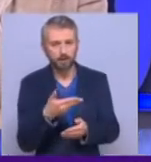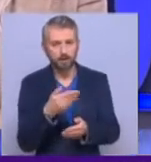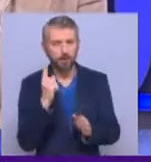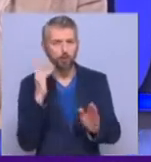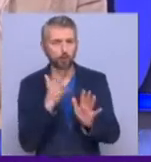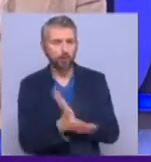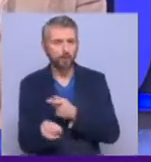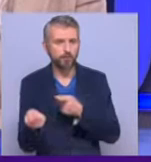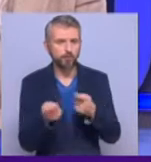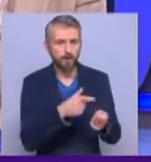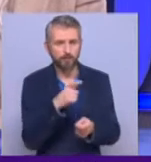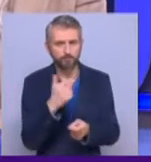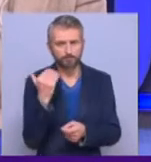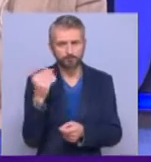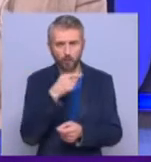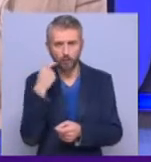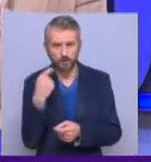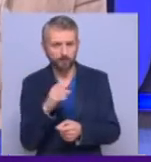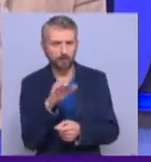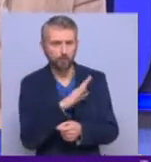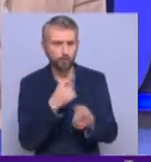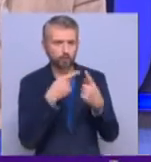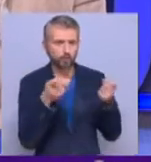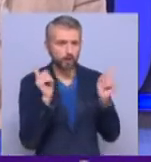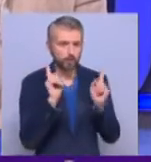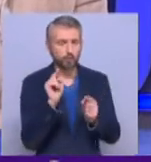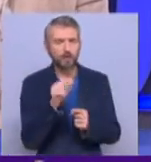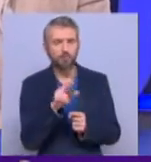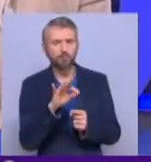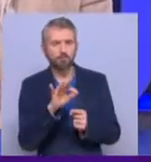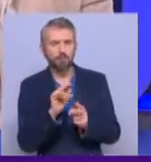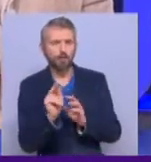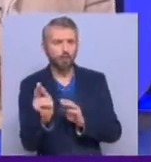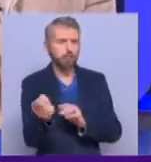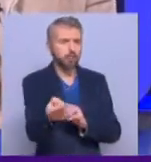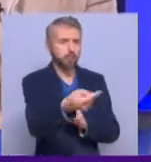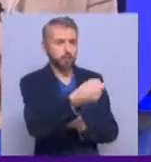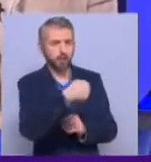протранзитували, газпромівський газ, в Європу, в Словаччину, там по інтерконектору